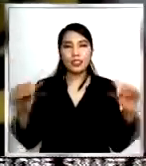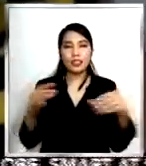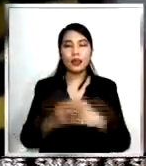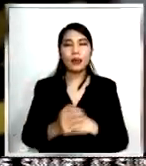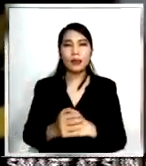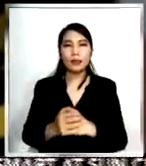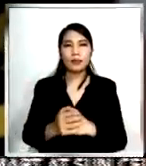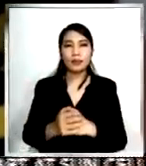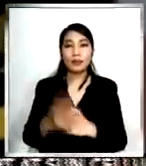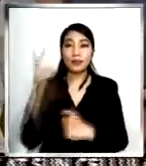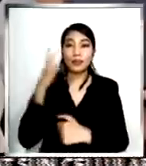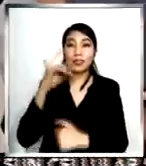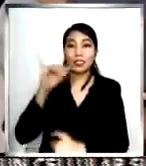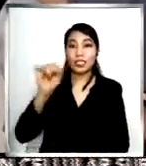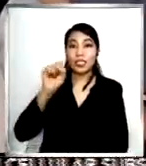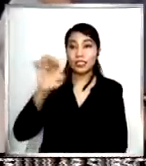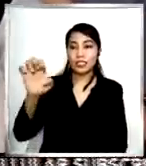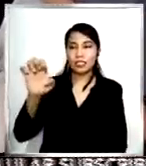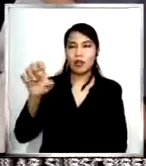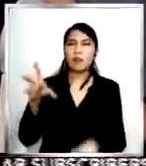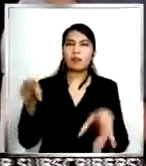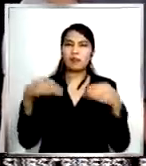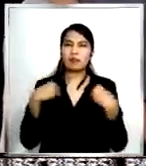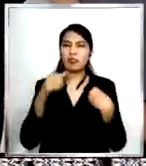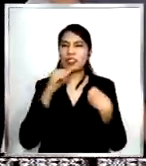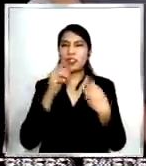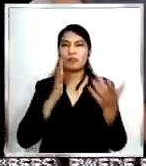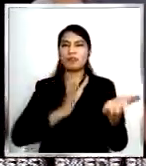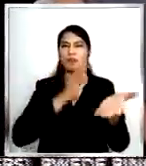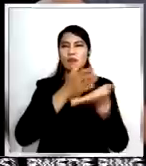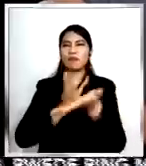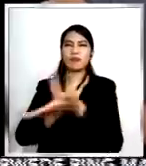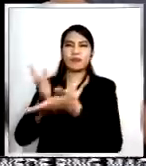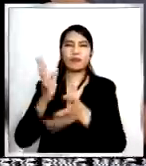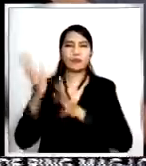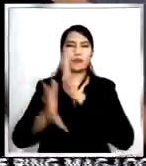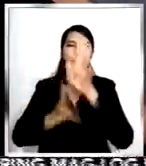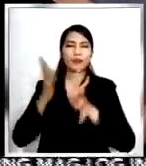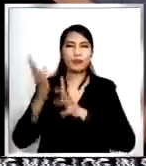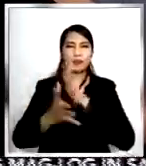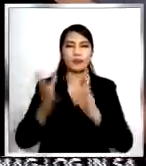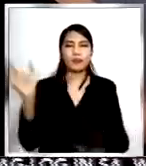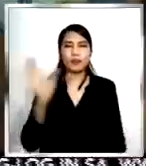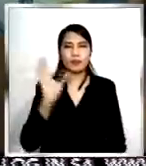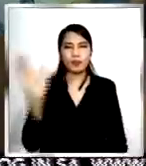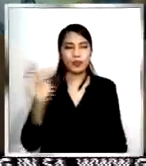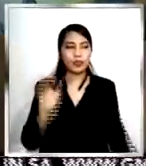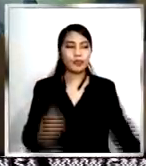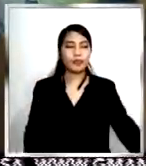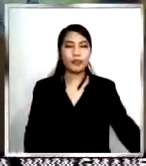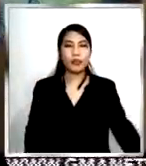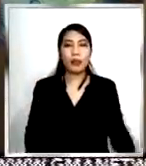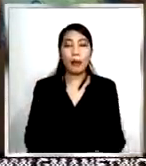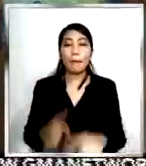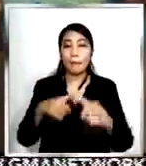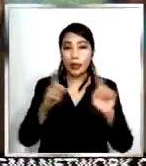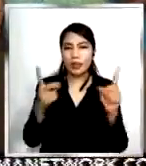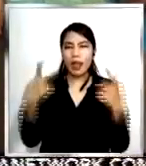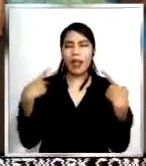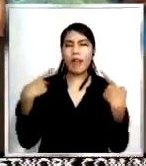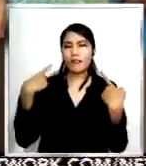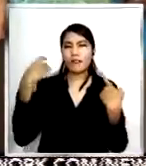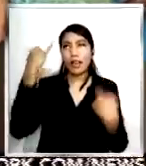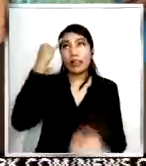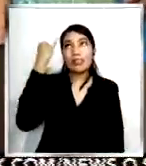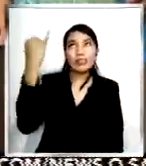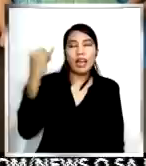na hindi siya makakapunta sa mga Christmas party at makakapasyal tulad ng dati. Pero may mga ideya raw siya kung paano